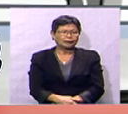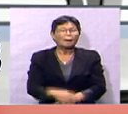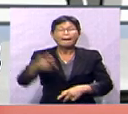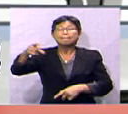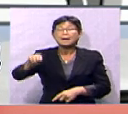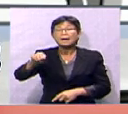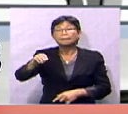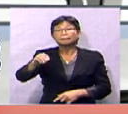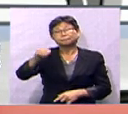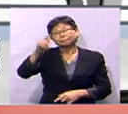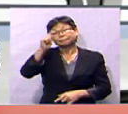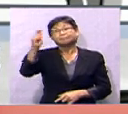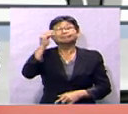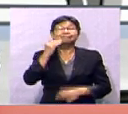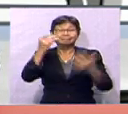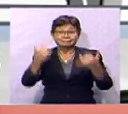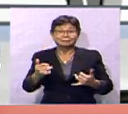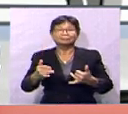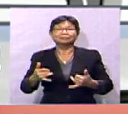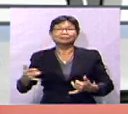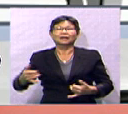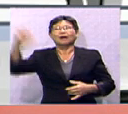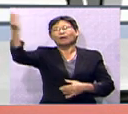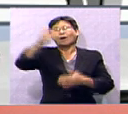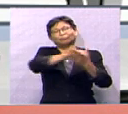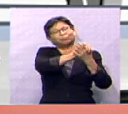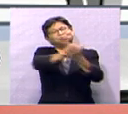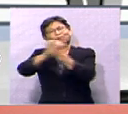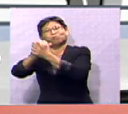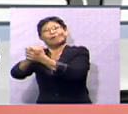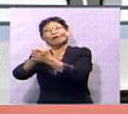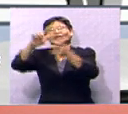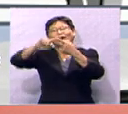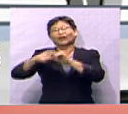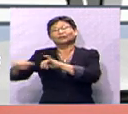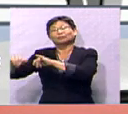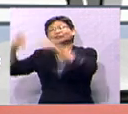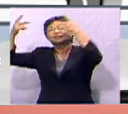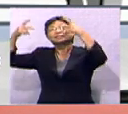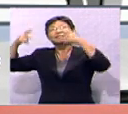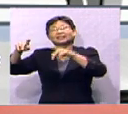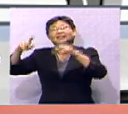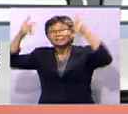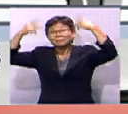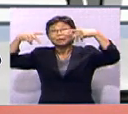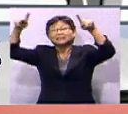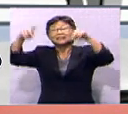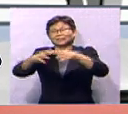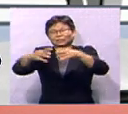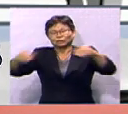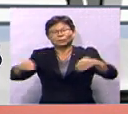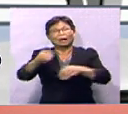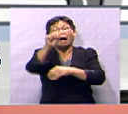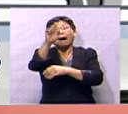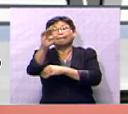Perdana Menteri Tun Dr. Mahathir Mohamad hari ini menerima ucapan tahniah daripada rakan sejawatan beliau di Jepun iaitu Shinzo